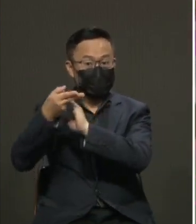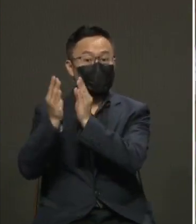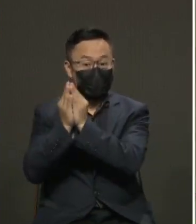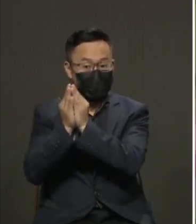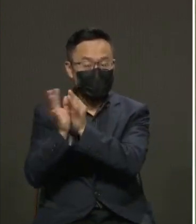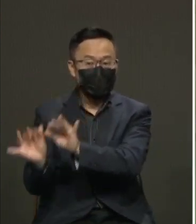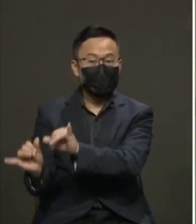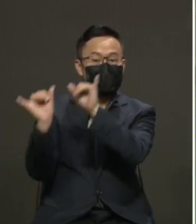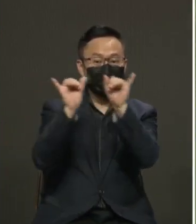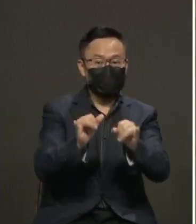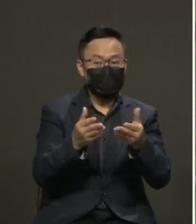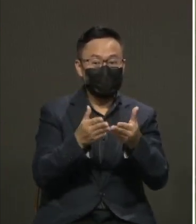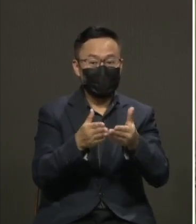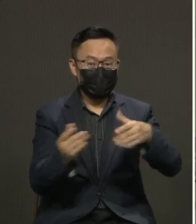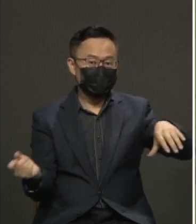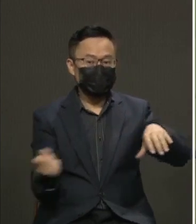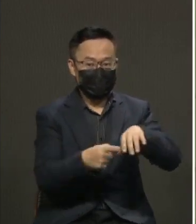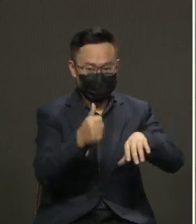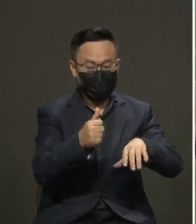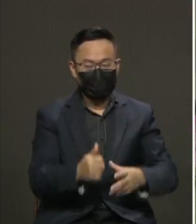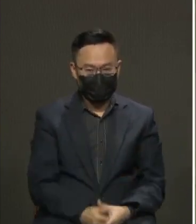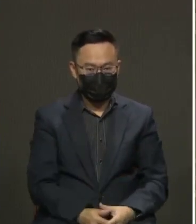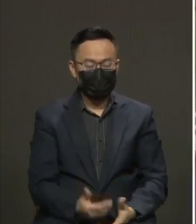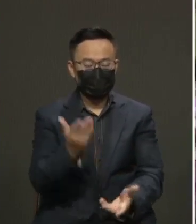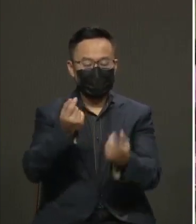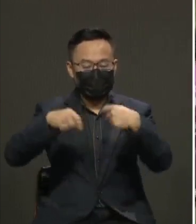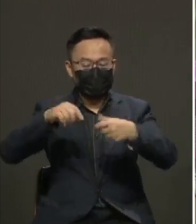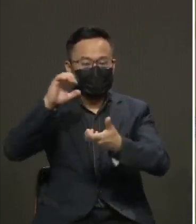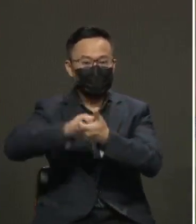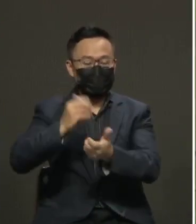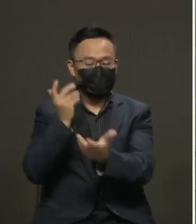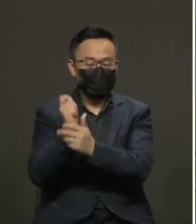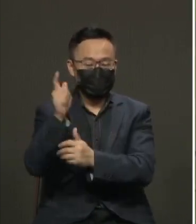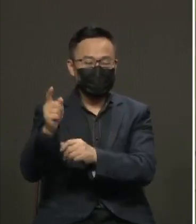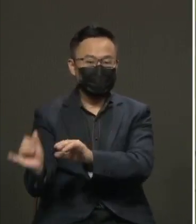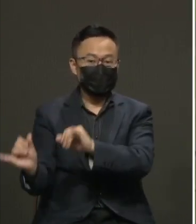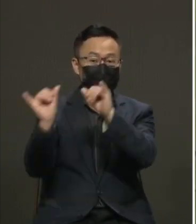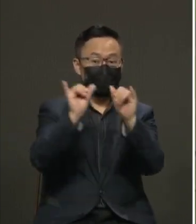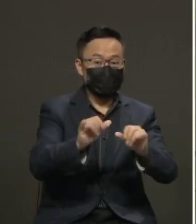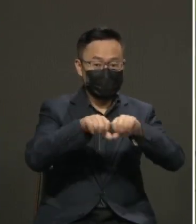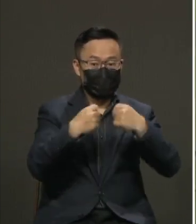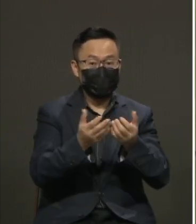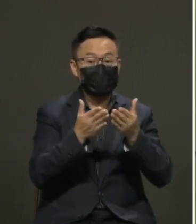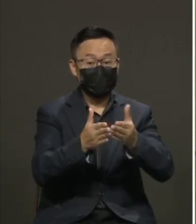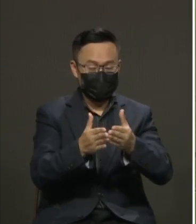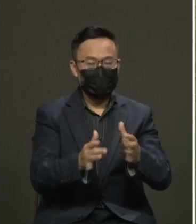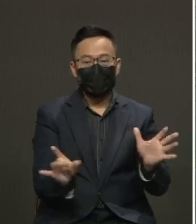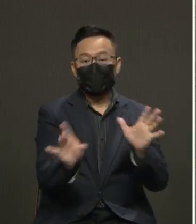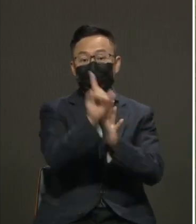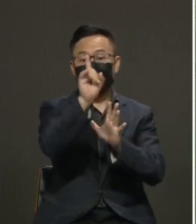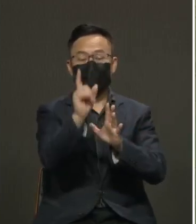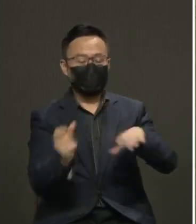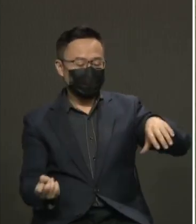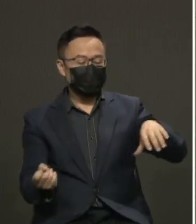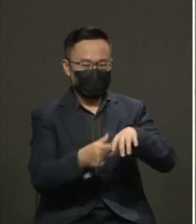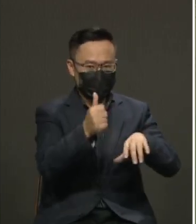คะที่เป็นคนซัดให้การท่าเรือออกนำไปก่อนนะคะ1-0นะคะ นำเร็วนะคะสำหรับทางฝั่งของการท่าเรือจ